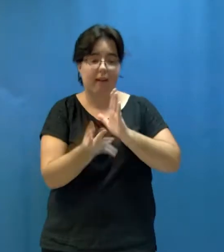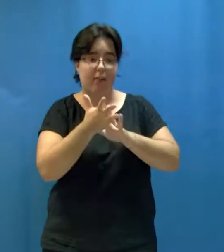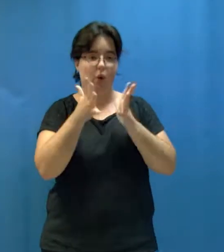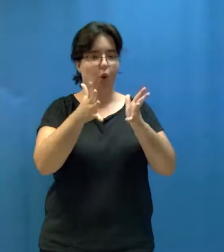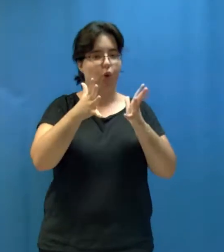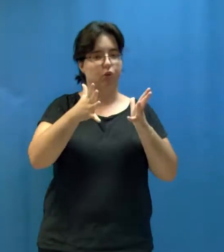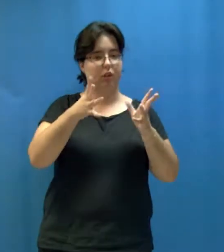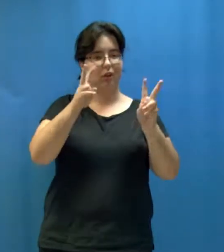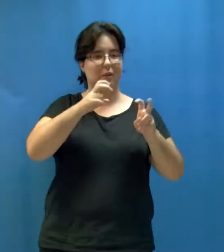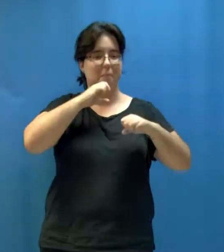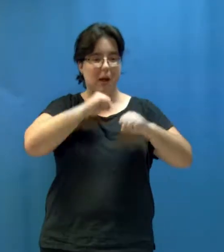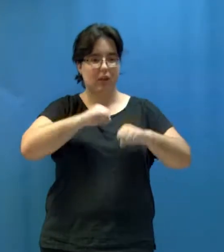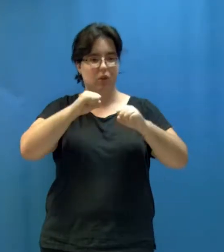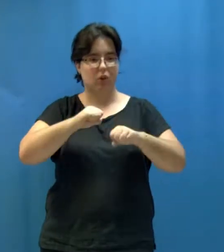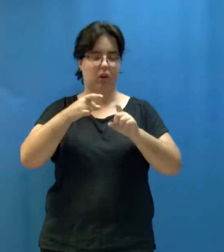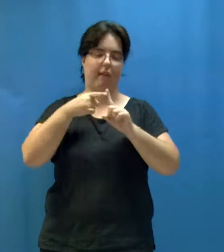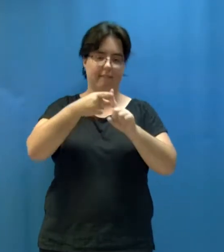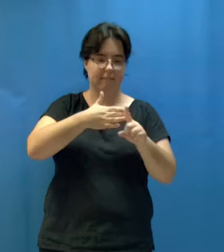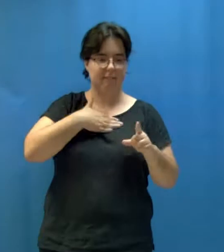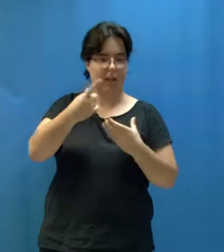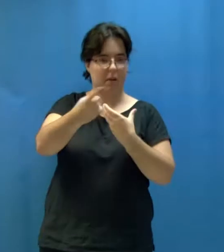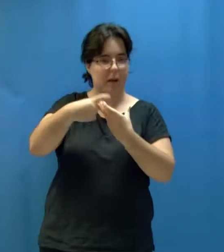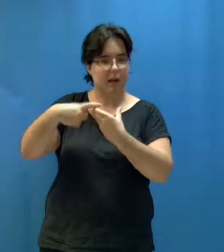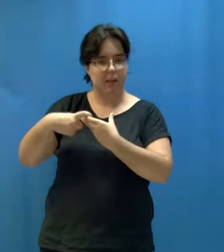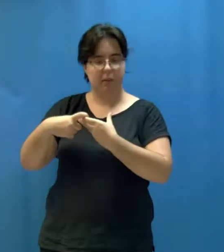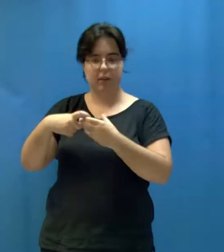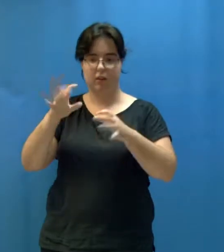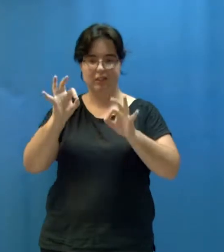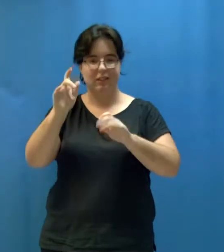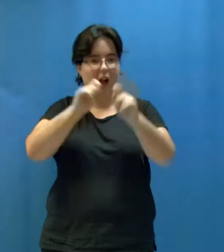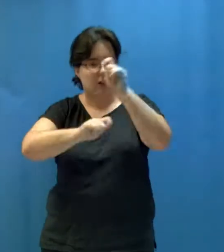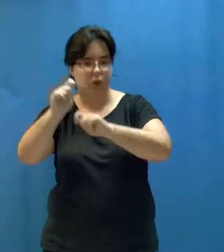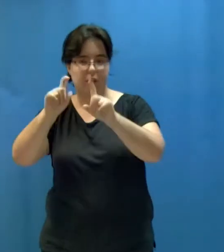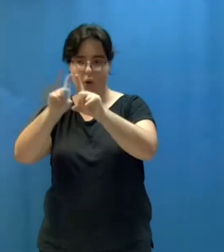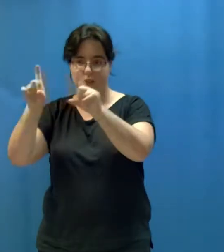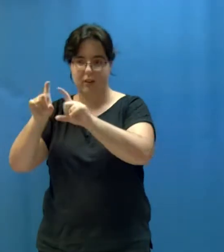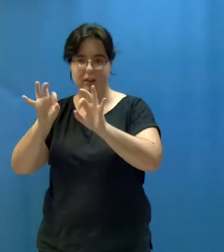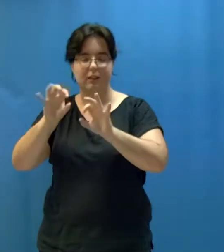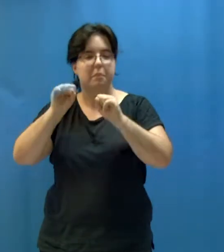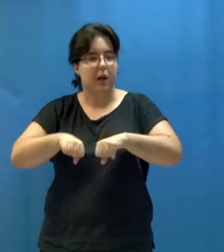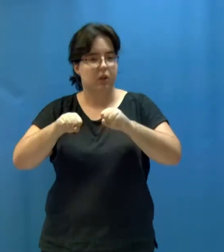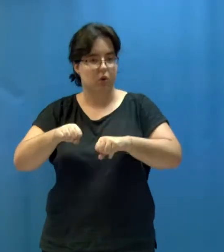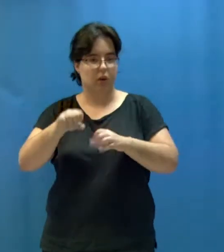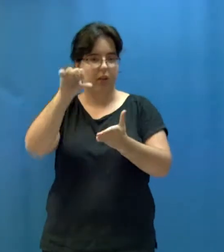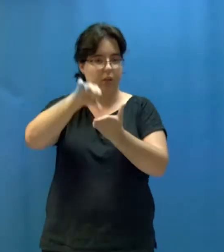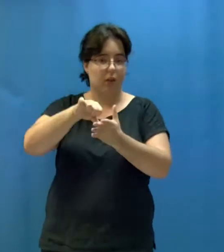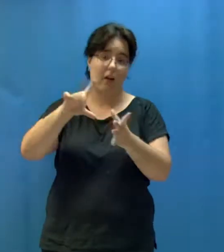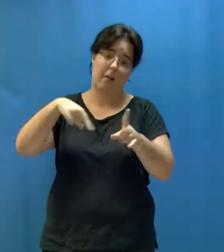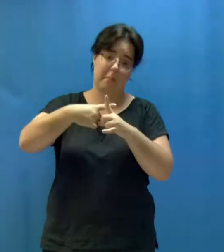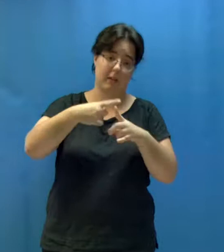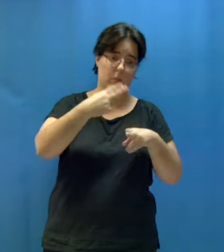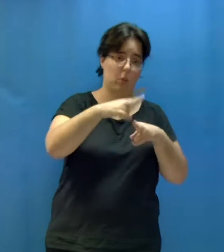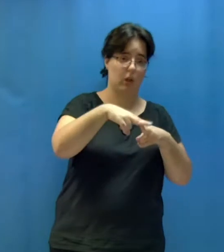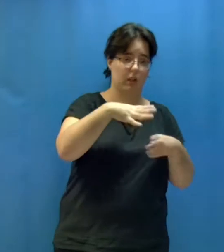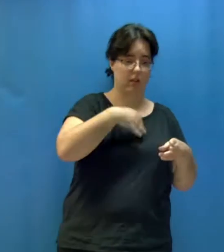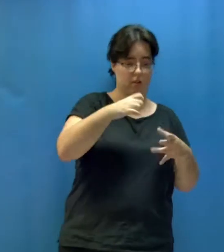a aquesta idea d'instrumentalitzar la participació de les associacions i entitats de majors de la ciutat en les polítiques municipals. Per altra